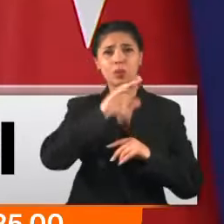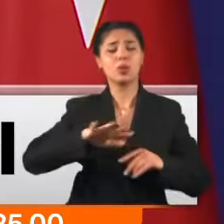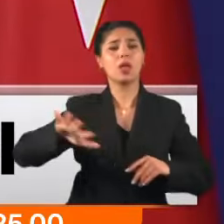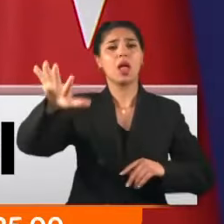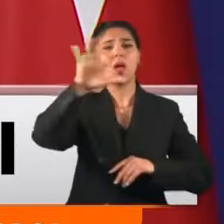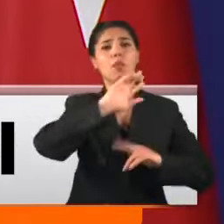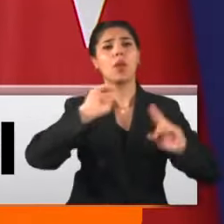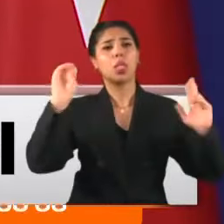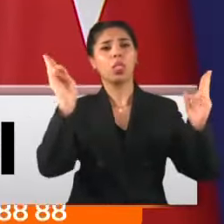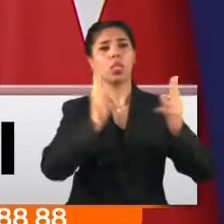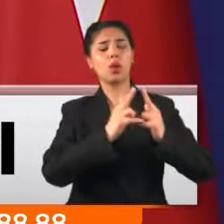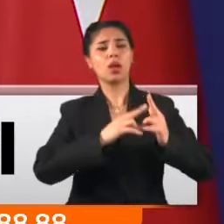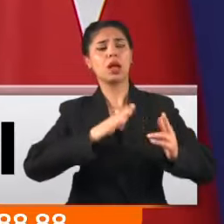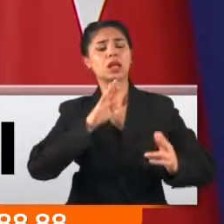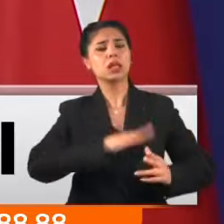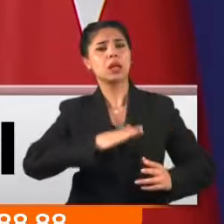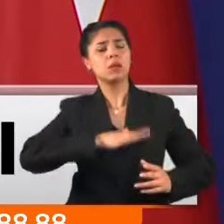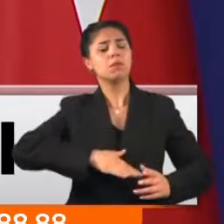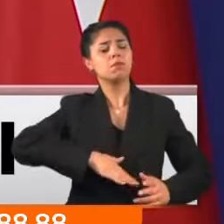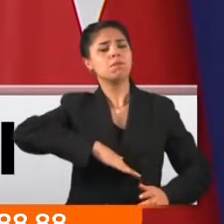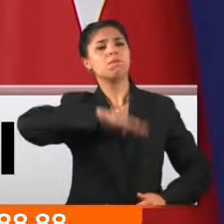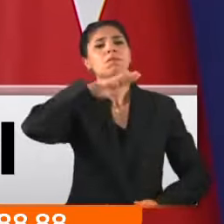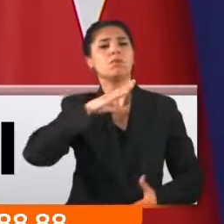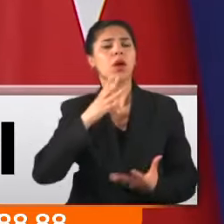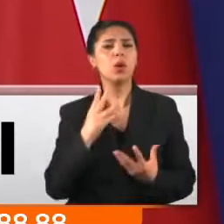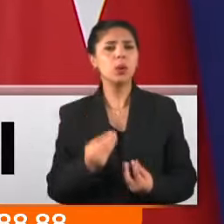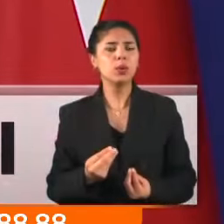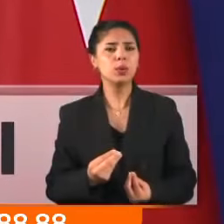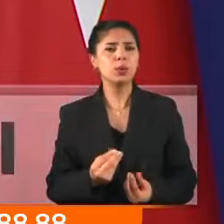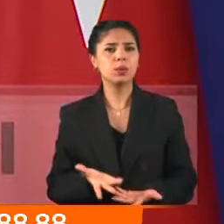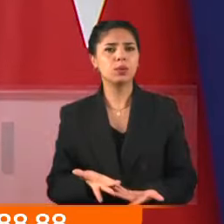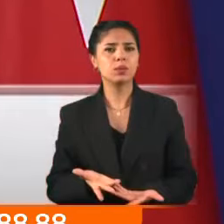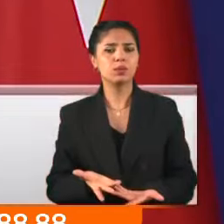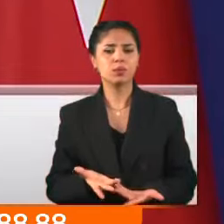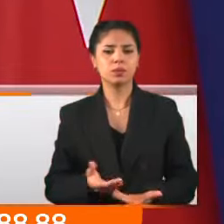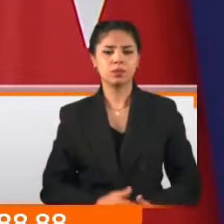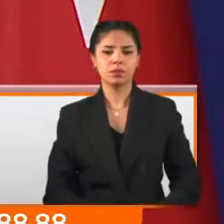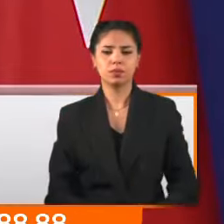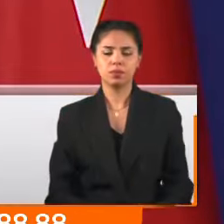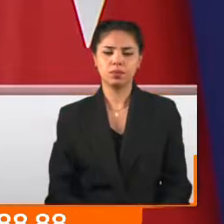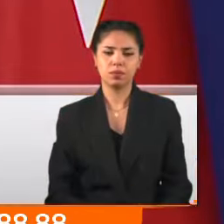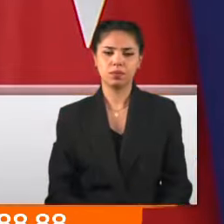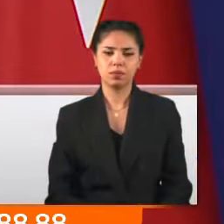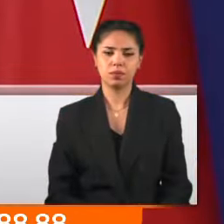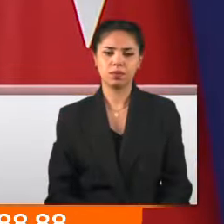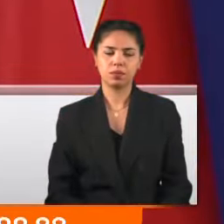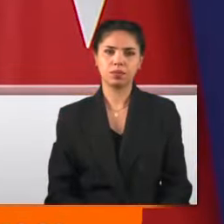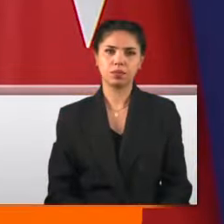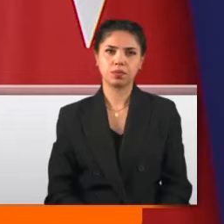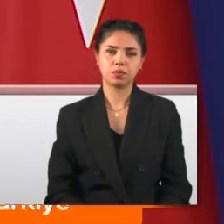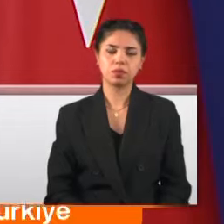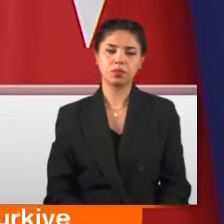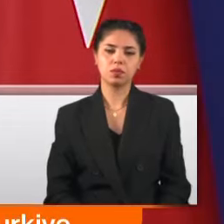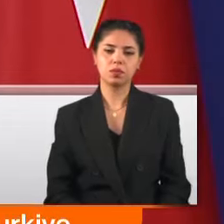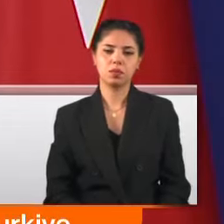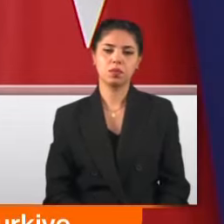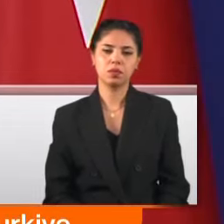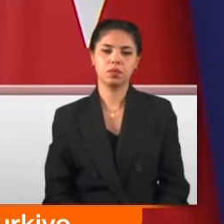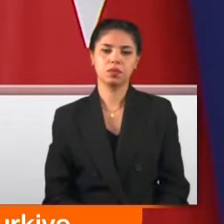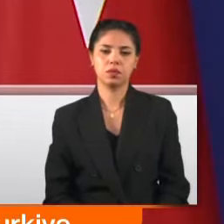bu soykırımın elbette cezasız kalmayacağı hem insanlık vicdanında hem uluslararası hukuk tarafından